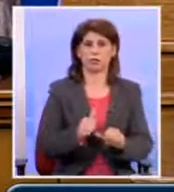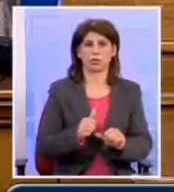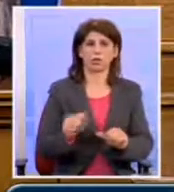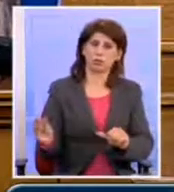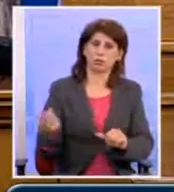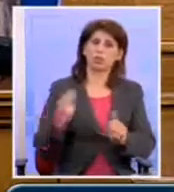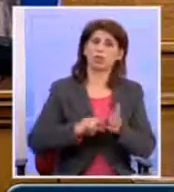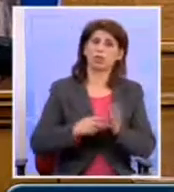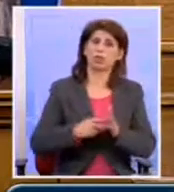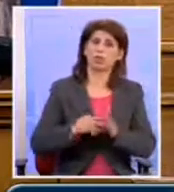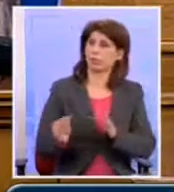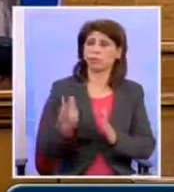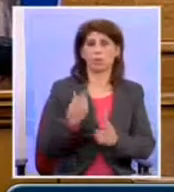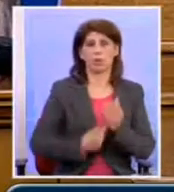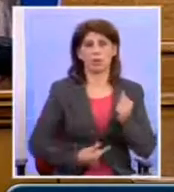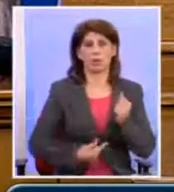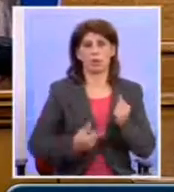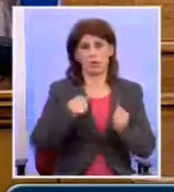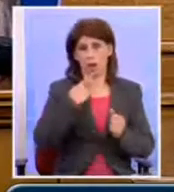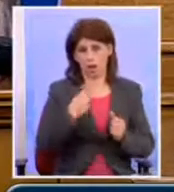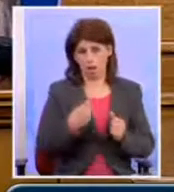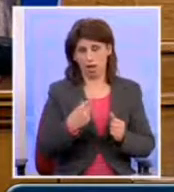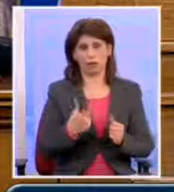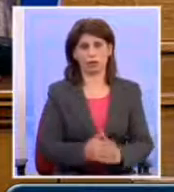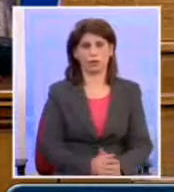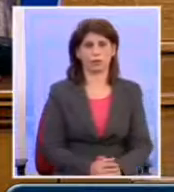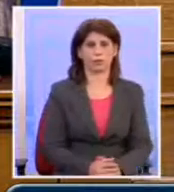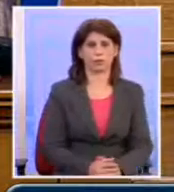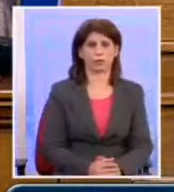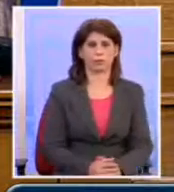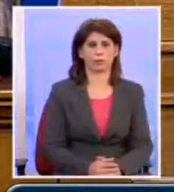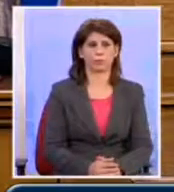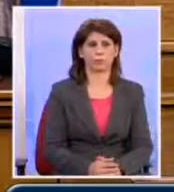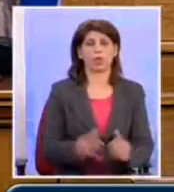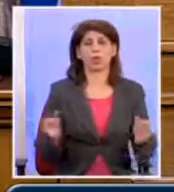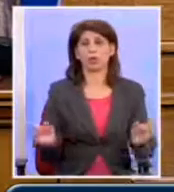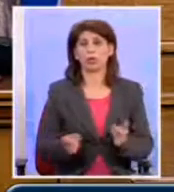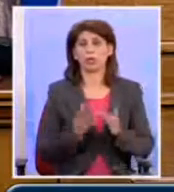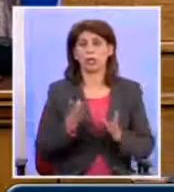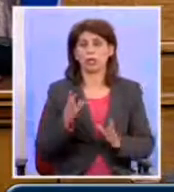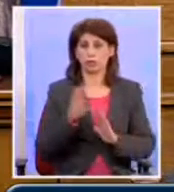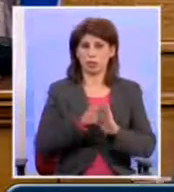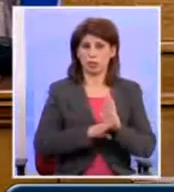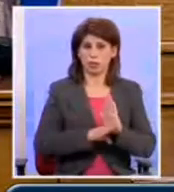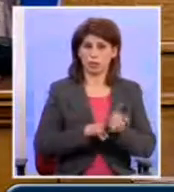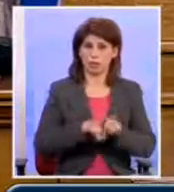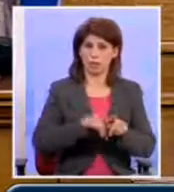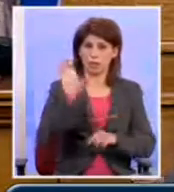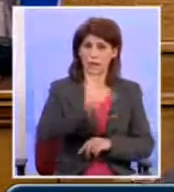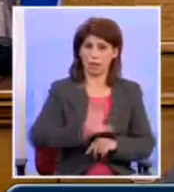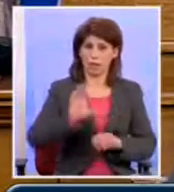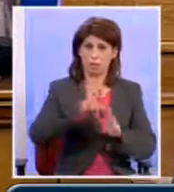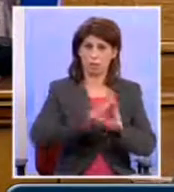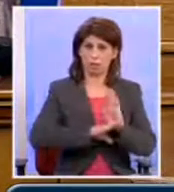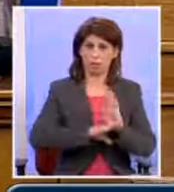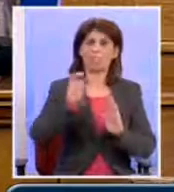πηγών, των οικονομικών πηγών που έλειπα. Αναφέρομαι στο γεγονός ότι τουλάχιστον τα προγράμματα, τα σχετικά ευρωπαϊκά προγράμματα,